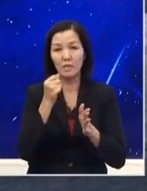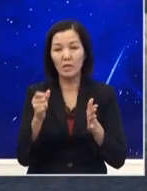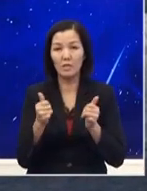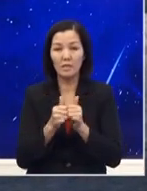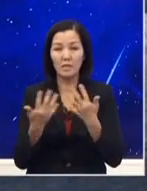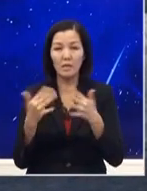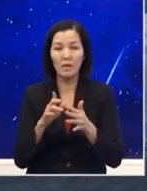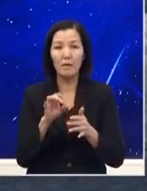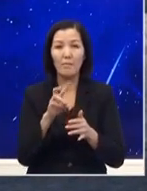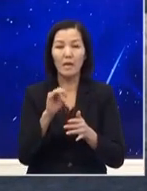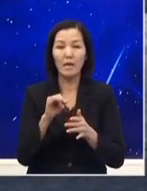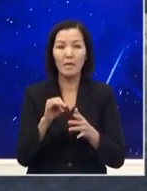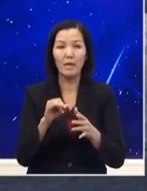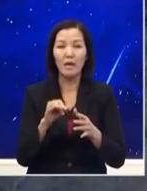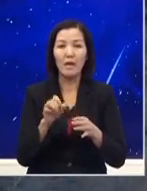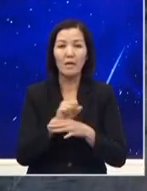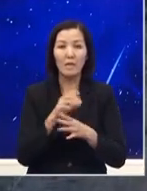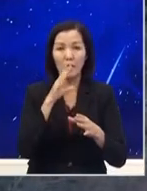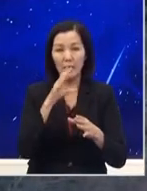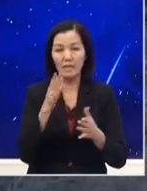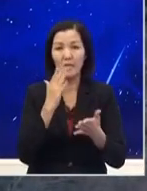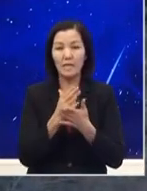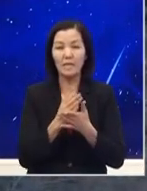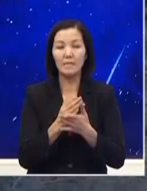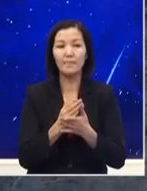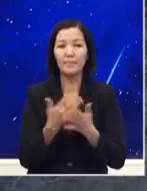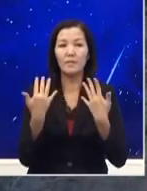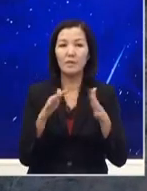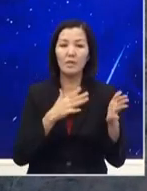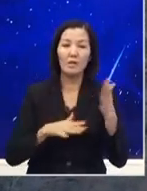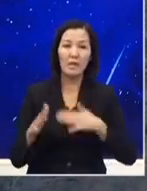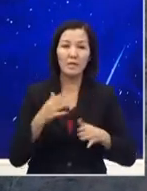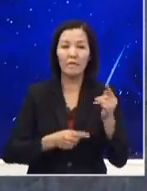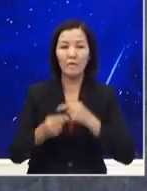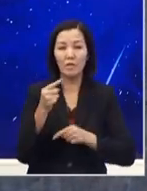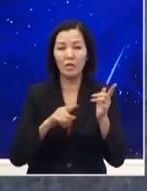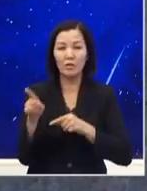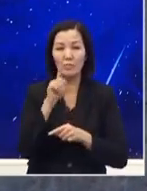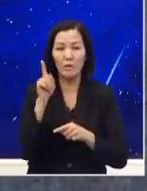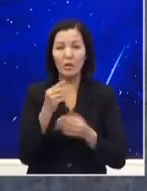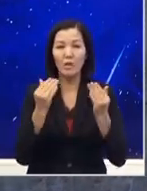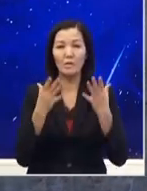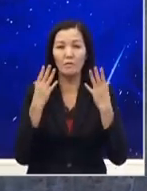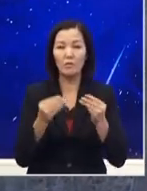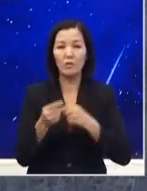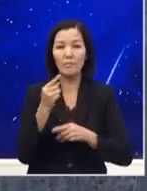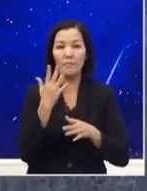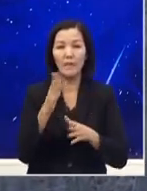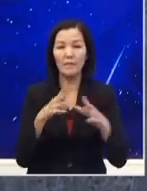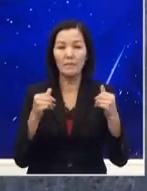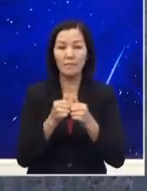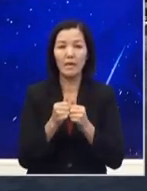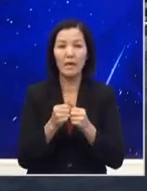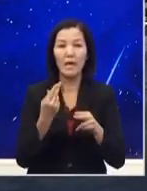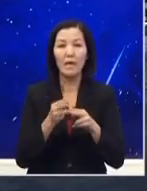соседний аул Бакалы есть автомобиль «Газель». Жители села радует и то, что в аул возвращается молодежь. На сегодня вернулось 5 семей, а